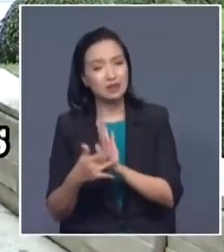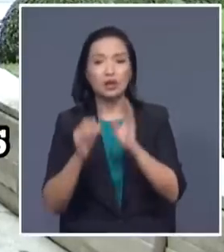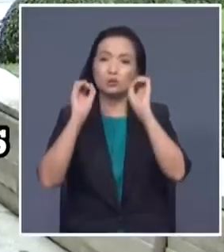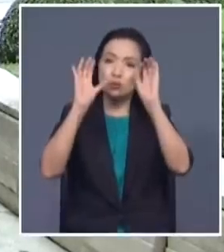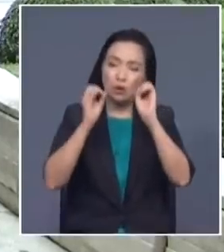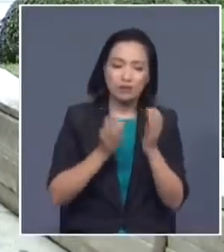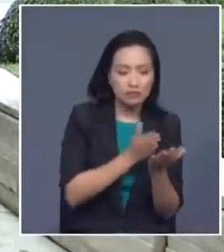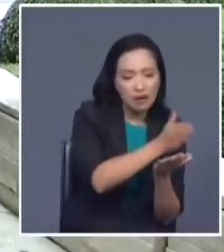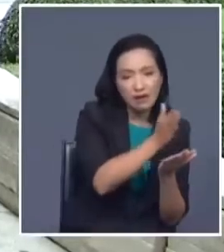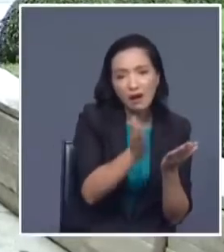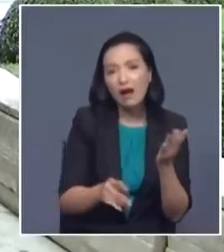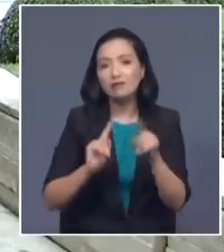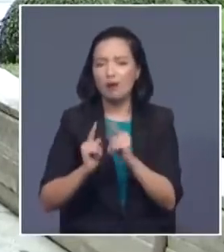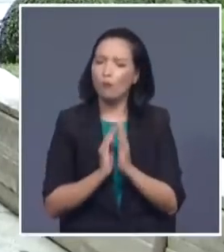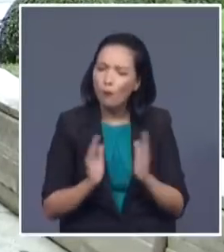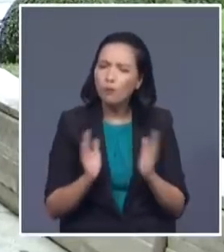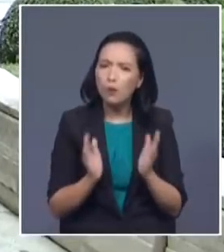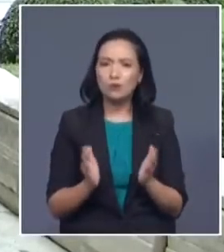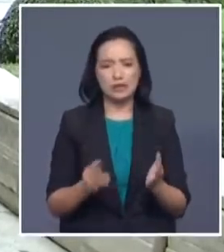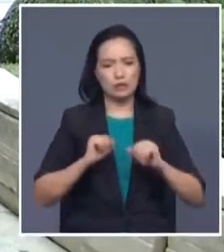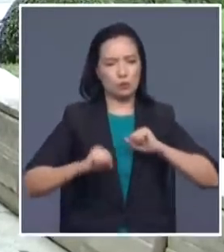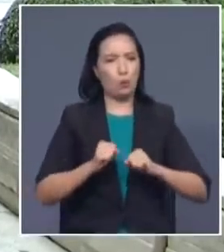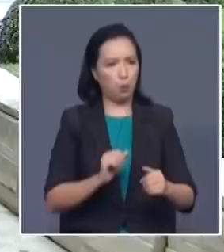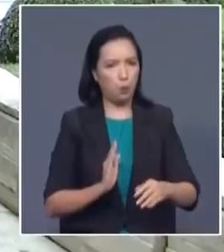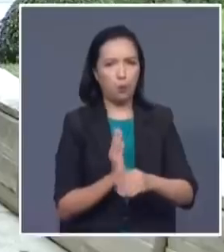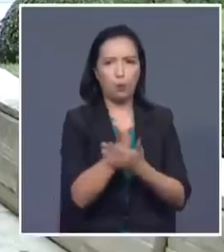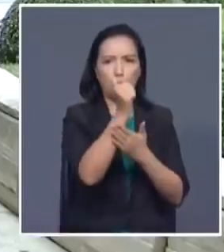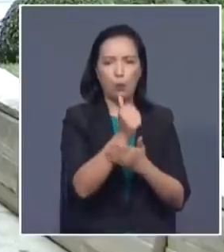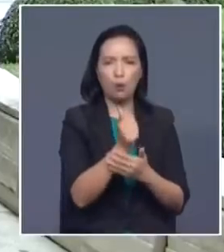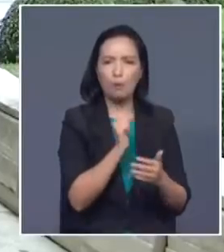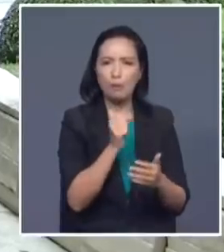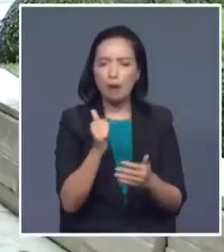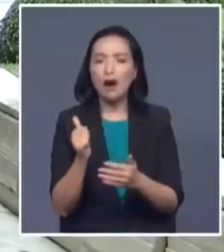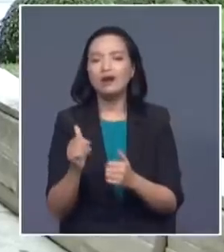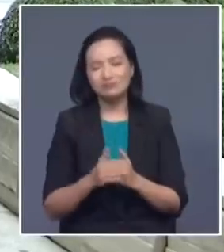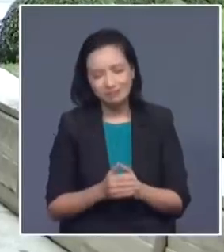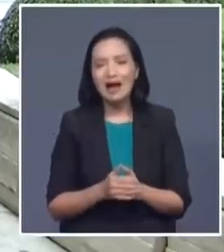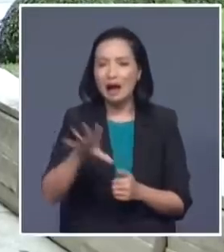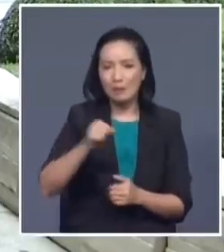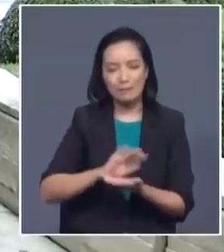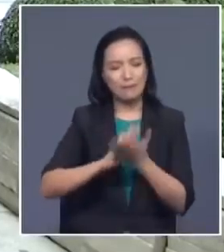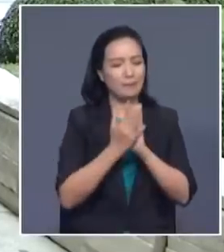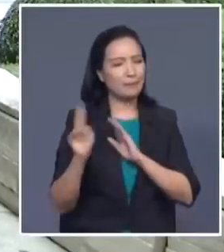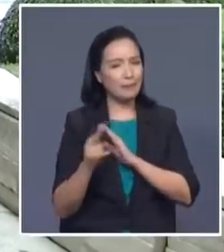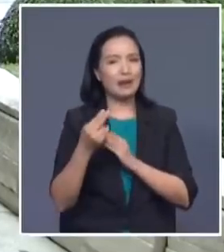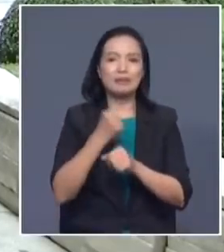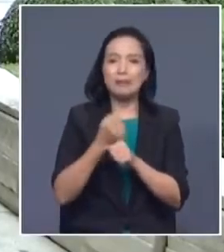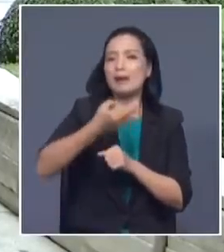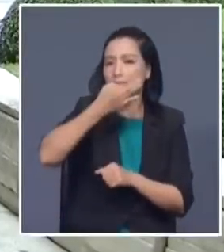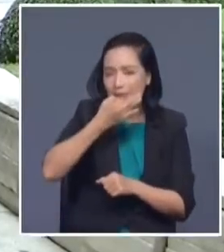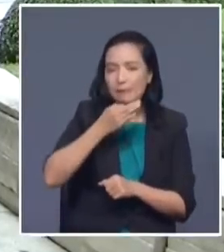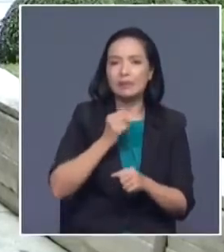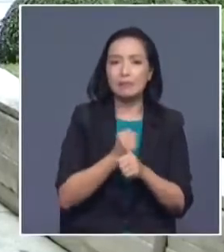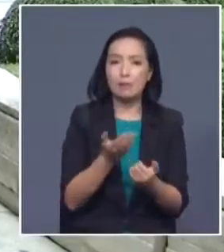ในแต่ละสาขาและทุกฝ่ายที่อยู่เบื้องหลังความสำเร็จในวันนี้สิ่งที่สำคัญที่สุดก็คือการนำไปประยุกต์ใช้การนำไปประกอบอาชีพโดย